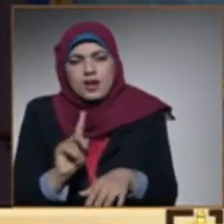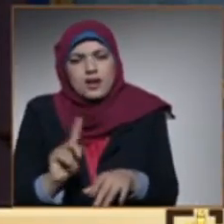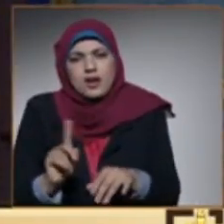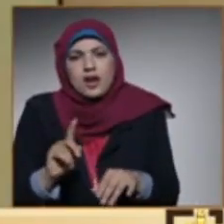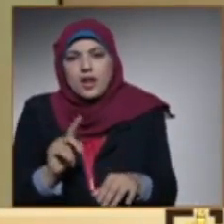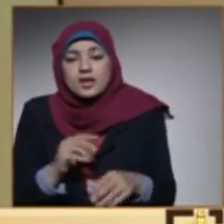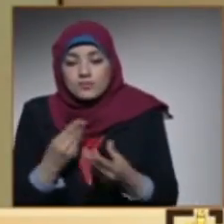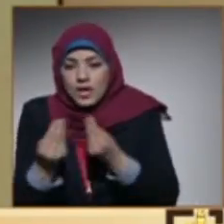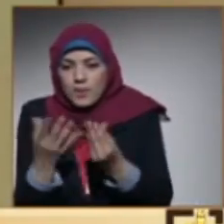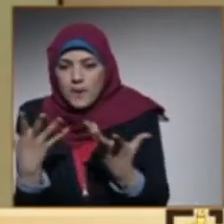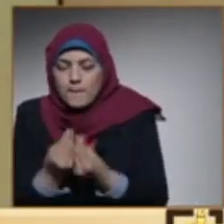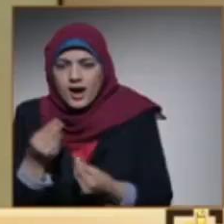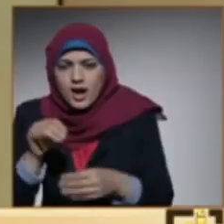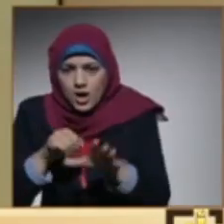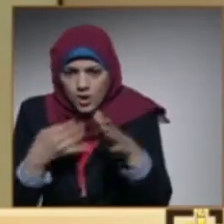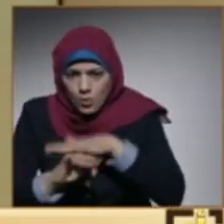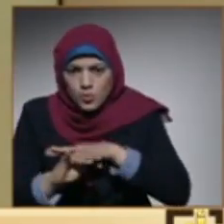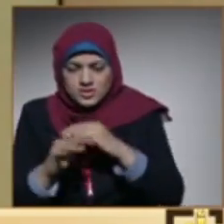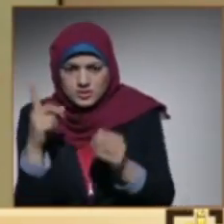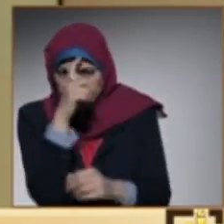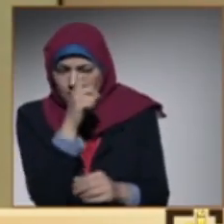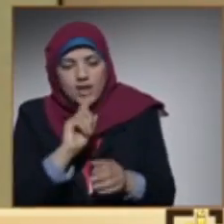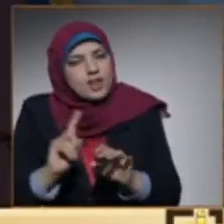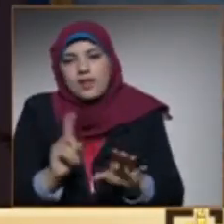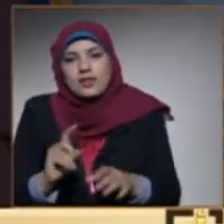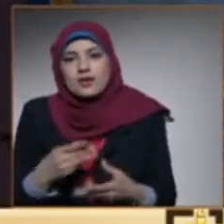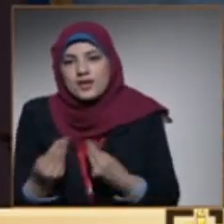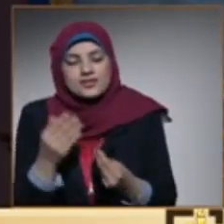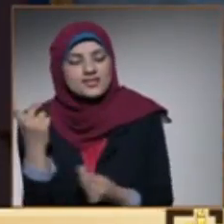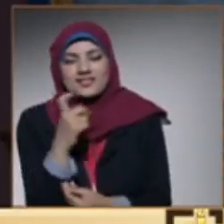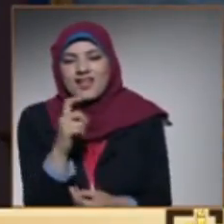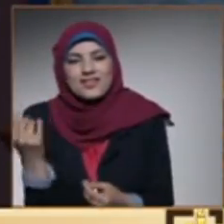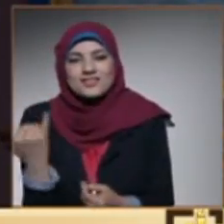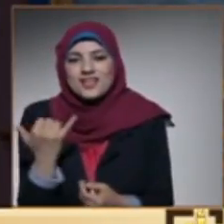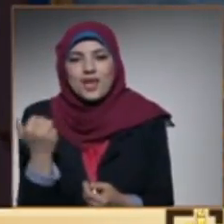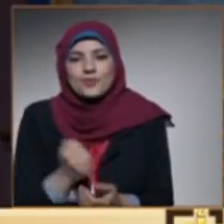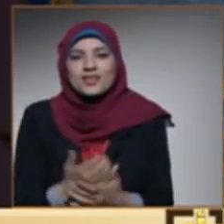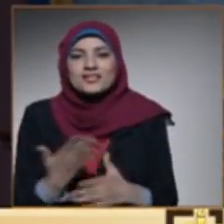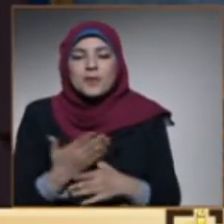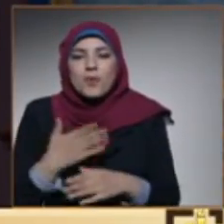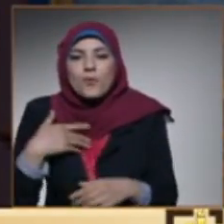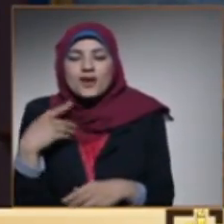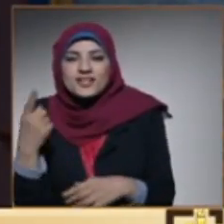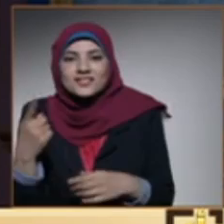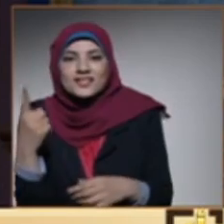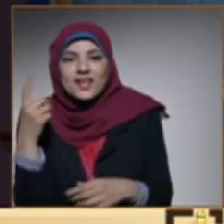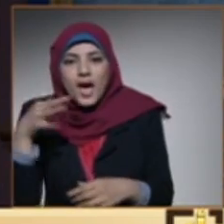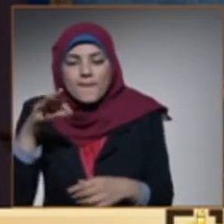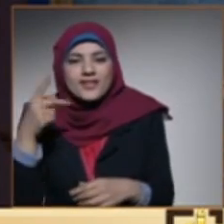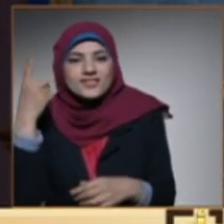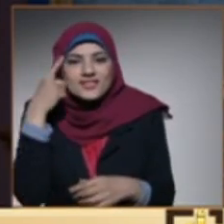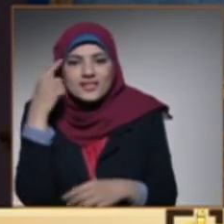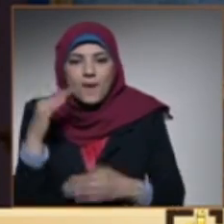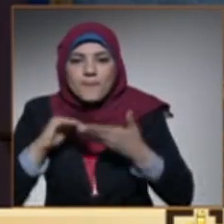في طريقه مشاعرك بشكلك اي حاجه؟ بيعرف حماده مساعدني جدا، لان هو بيعرف لغه شفايف، وكمان هو متعود